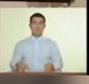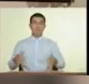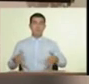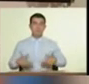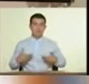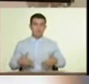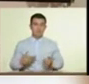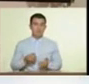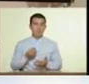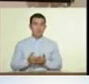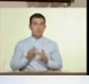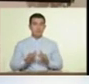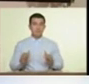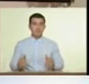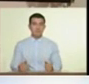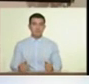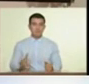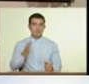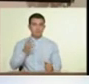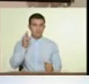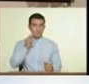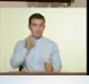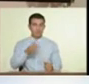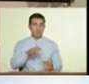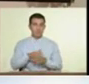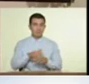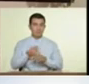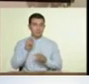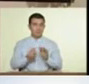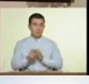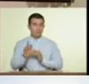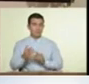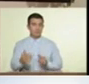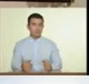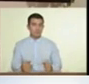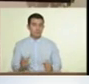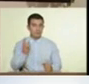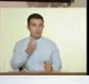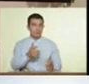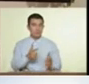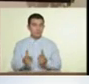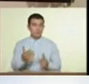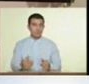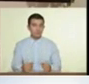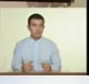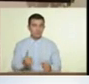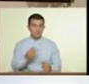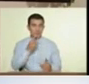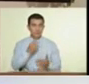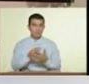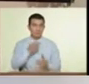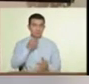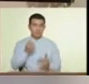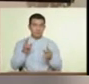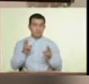Assalomu alaykum aziz o'quvchilar. 5-sinfda matematika darsini boshlaymiz. Darsga tayyormisiz? U holda bugungi